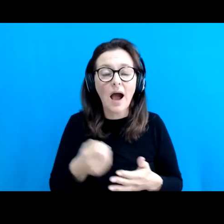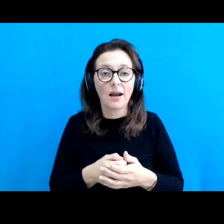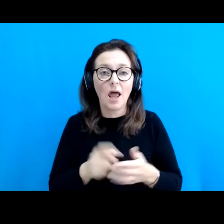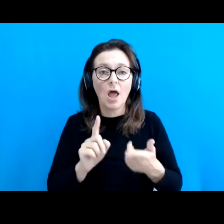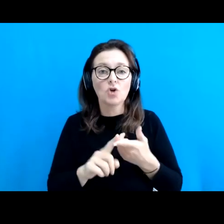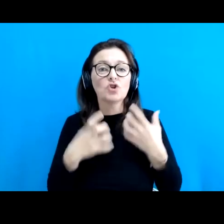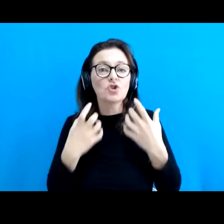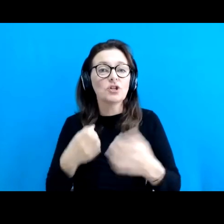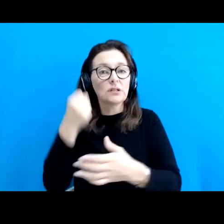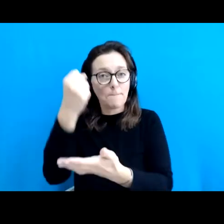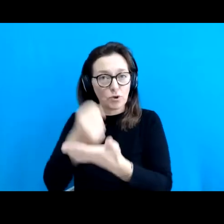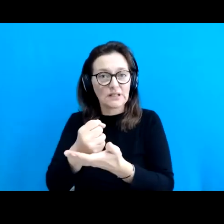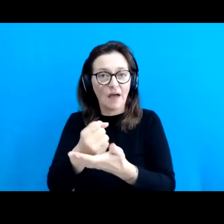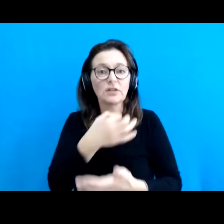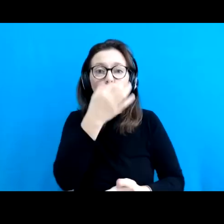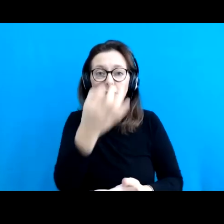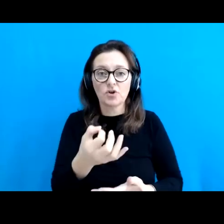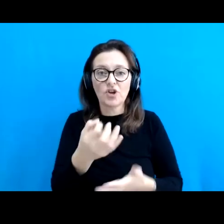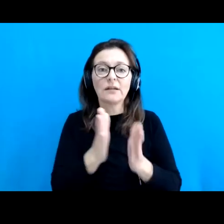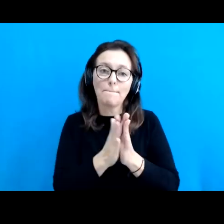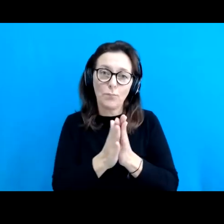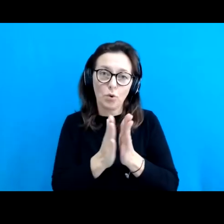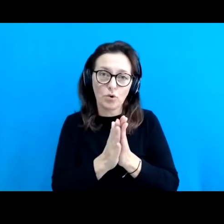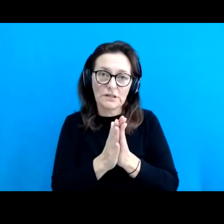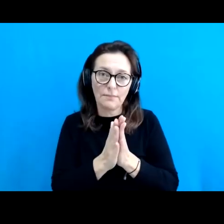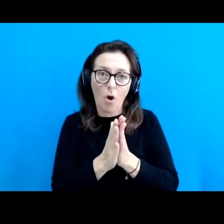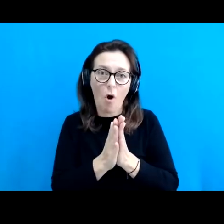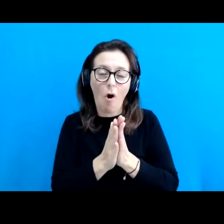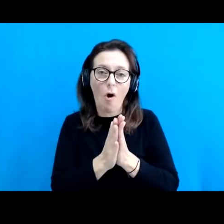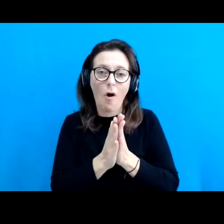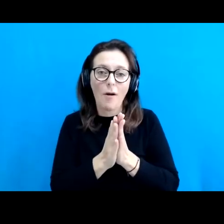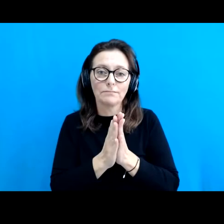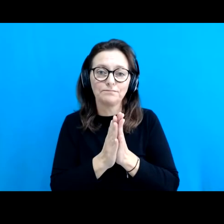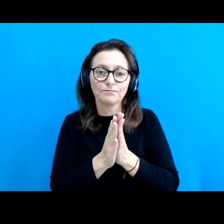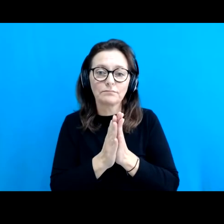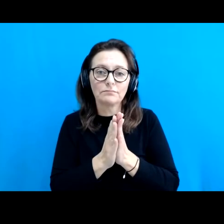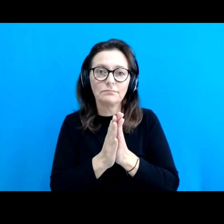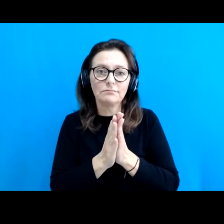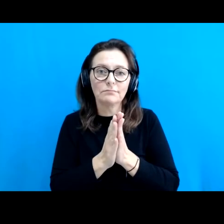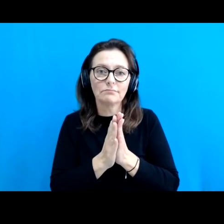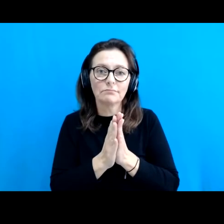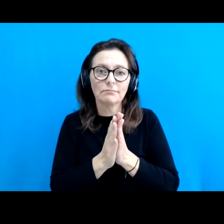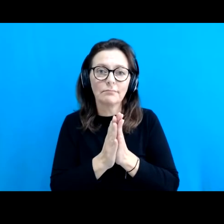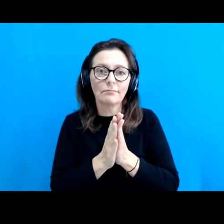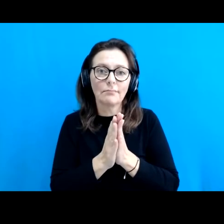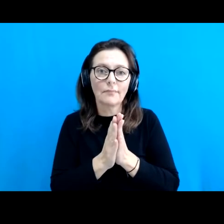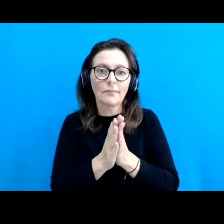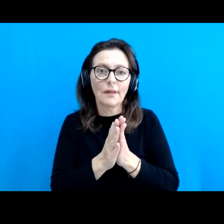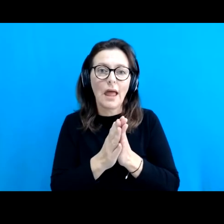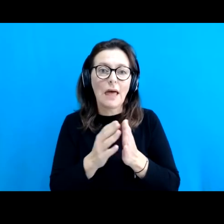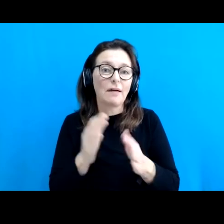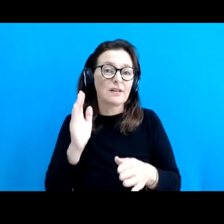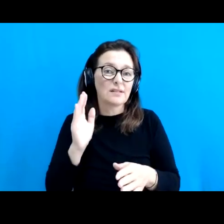postaviti vprašanje, vas prosimo, tako kot je rekla Zvonka, da če hočete, da, postavi, da vas vidimo, da vas